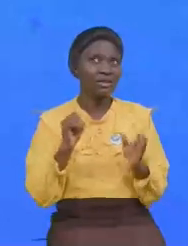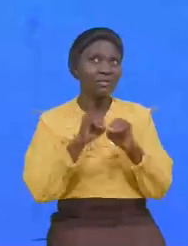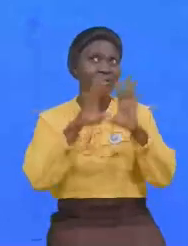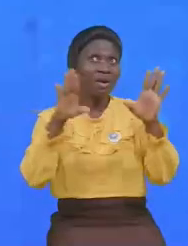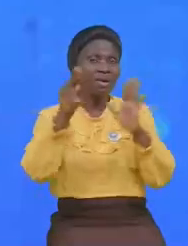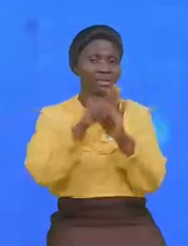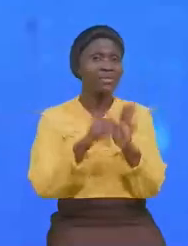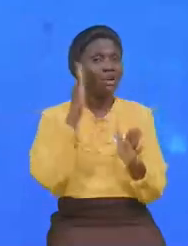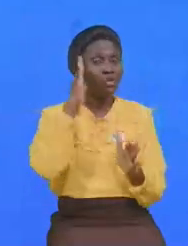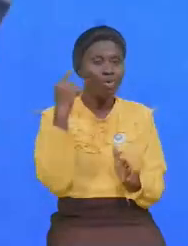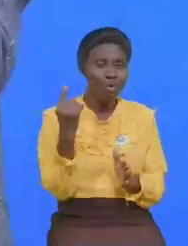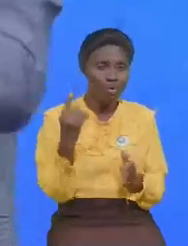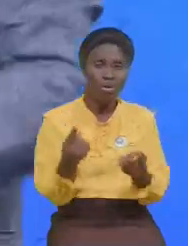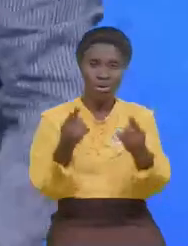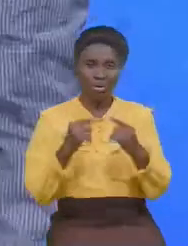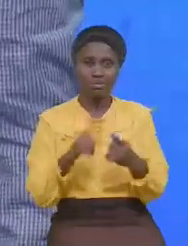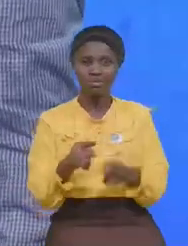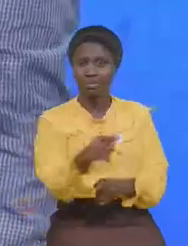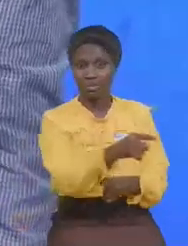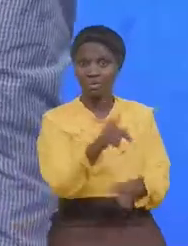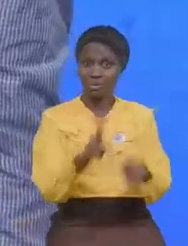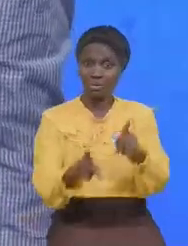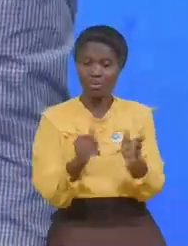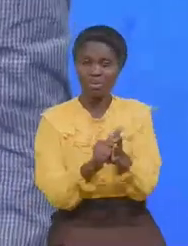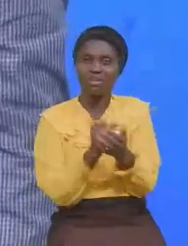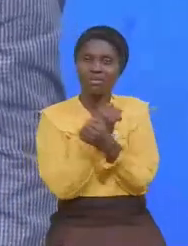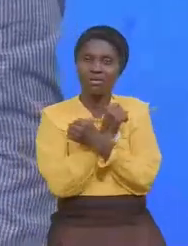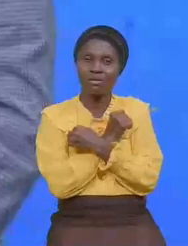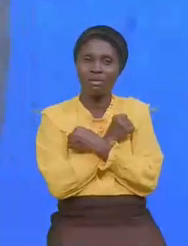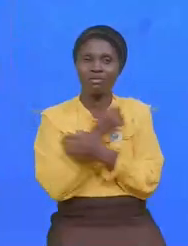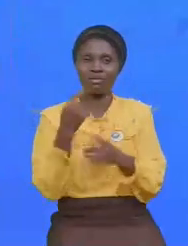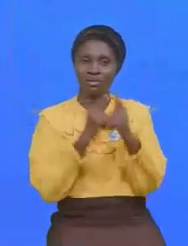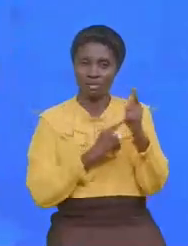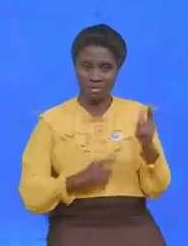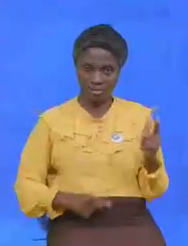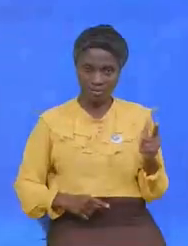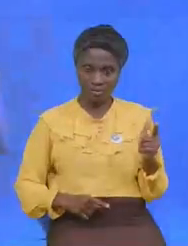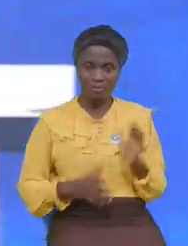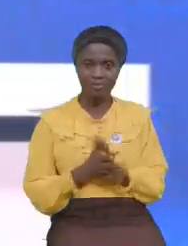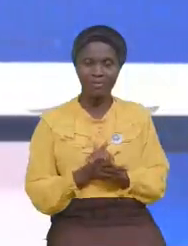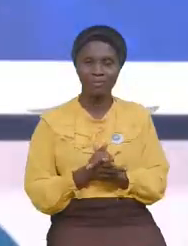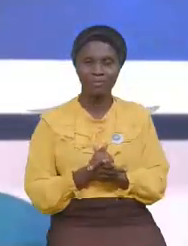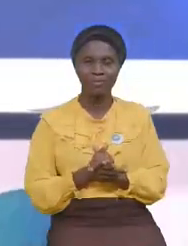Mais son éclat ne sera que pour ceux qui aiment le Seigneur.